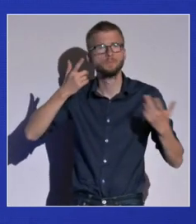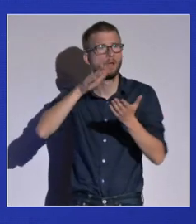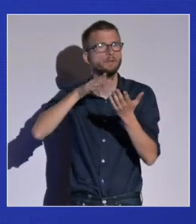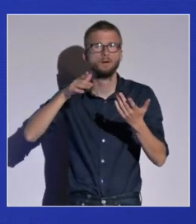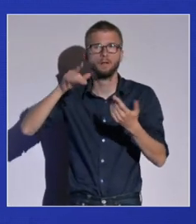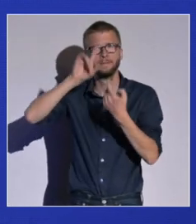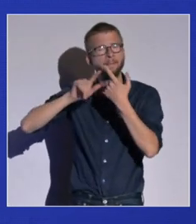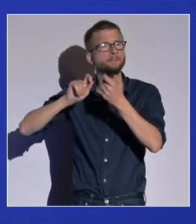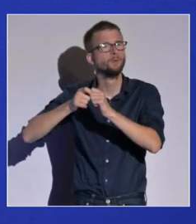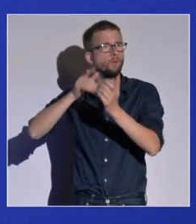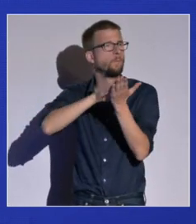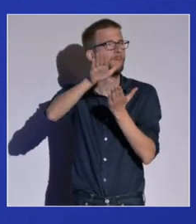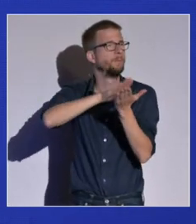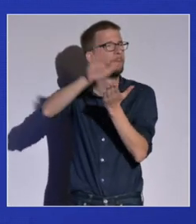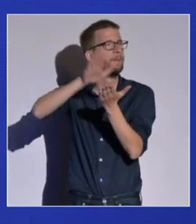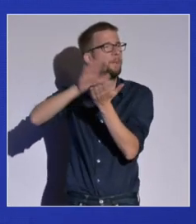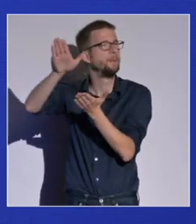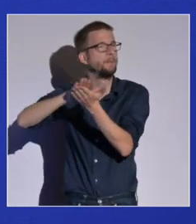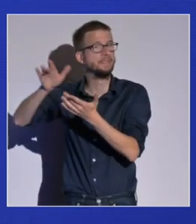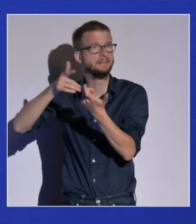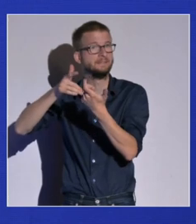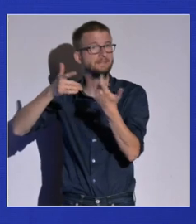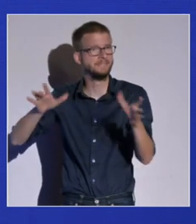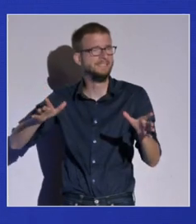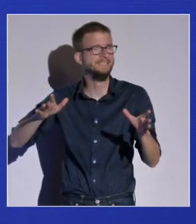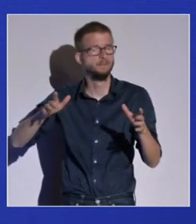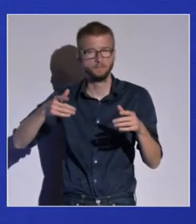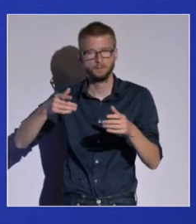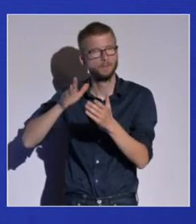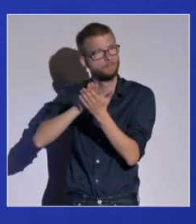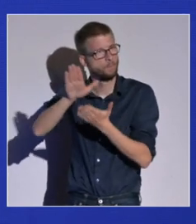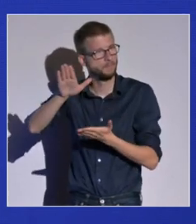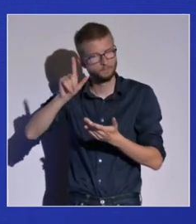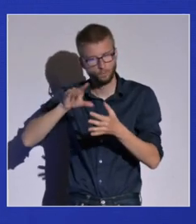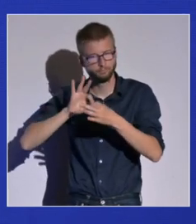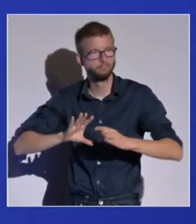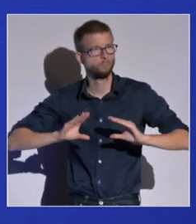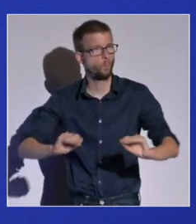promesses, et il importe de passer des promesses à la réalisation.